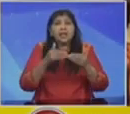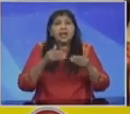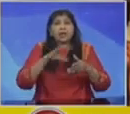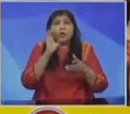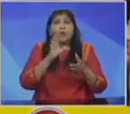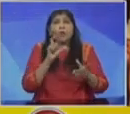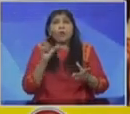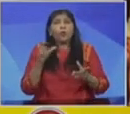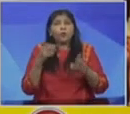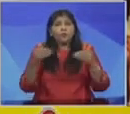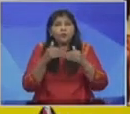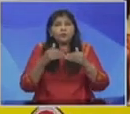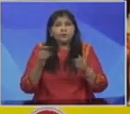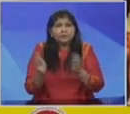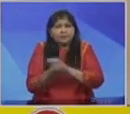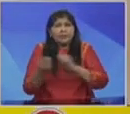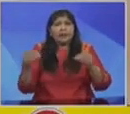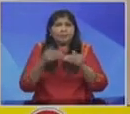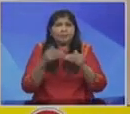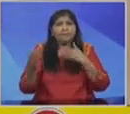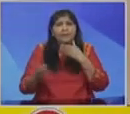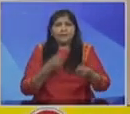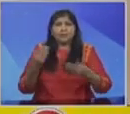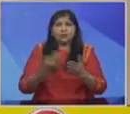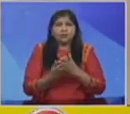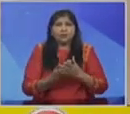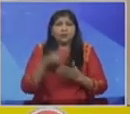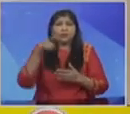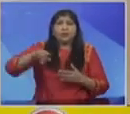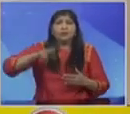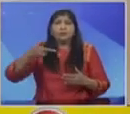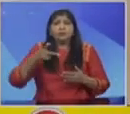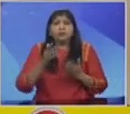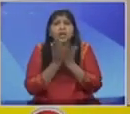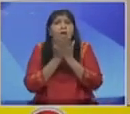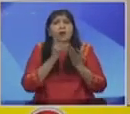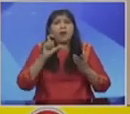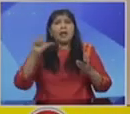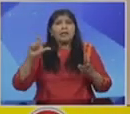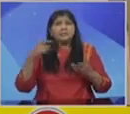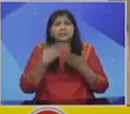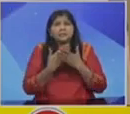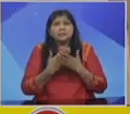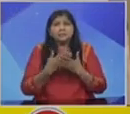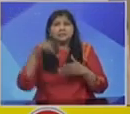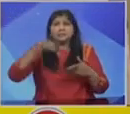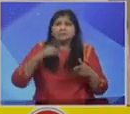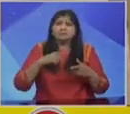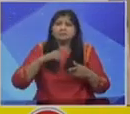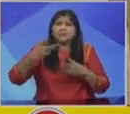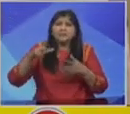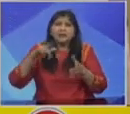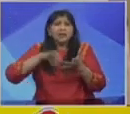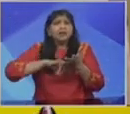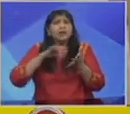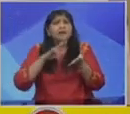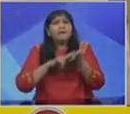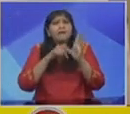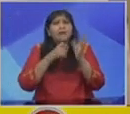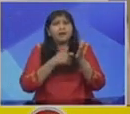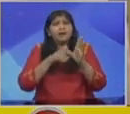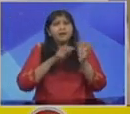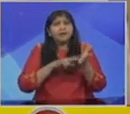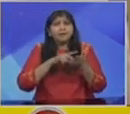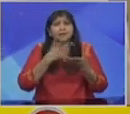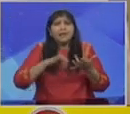ये महाविद्यालय है शास्त्रार्थ महाविद्यालय, स्वामी वेदांती वेद विद्यापीठ, श्री